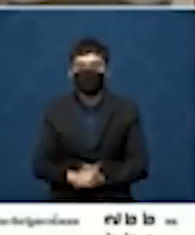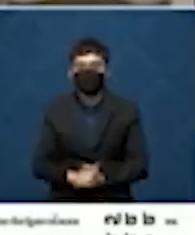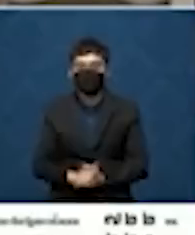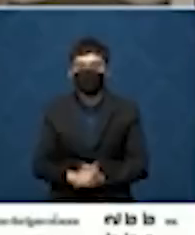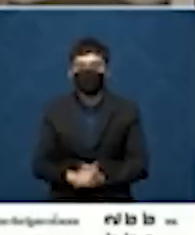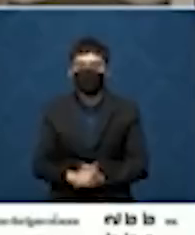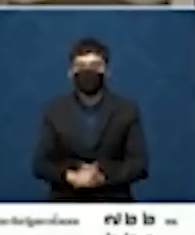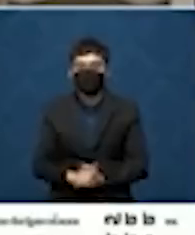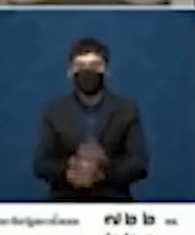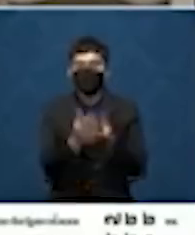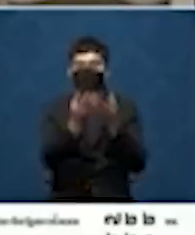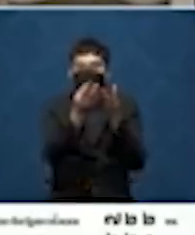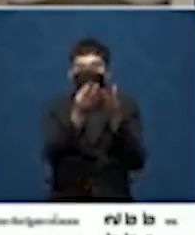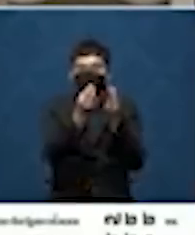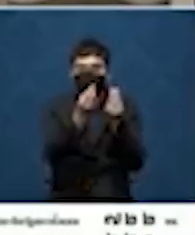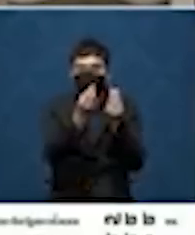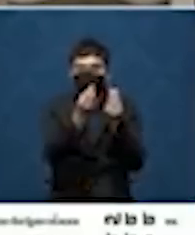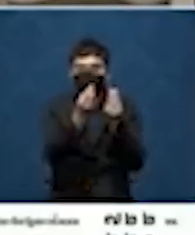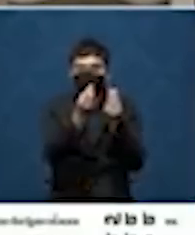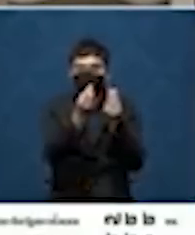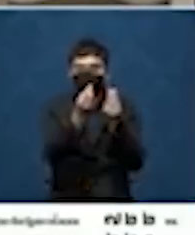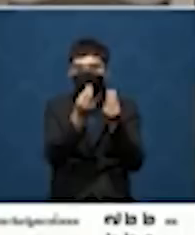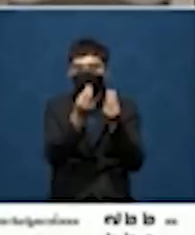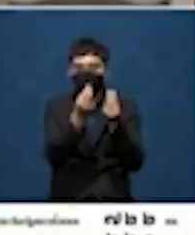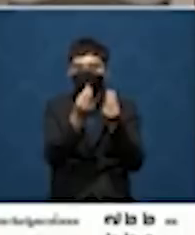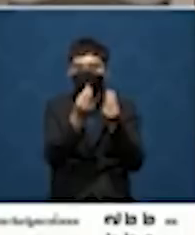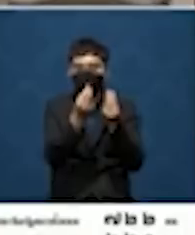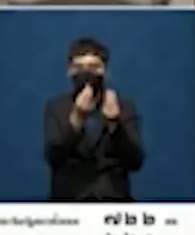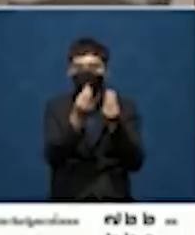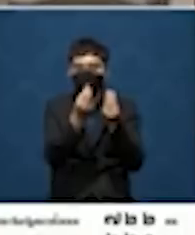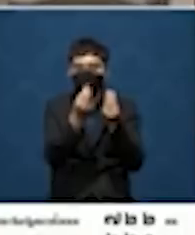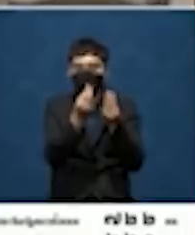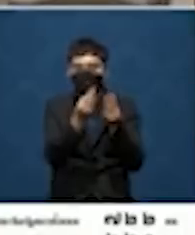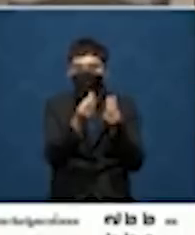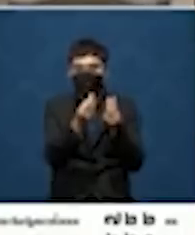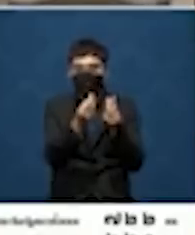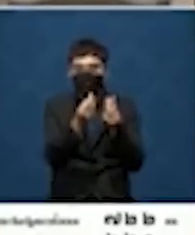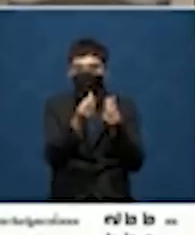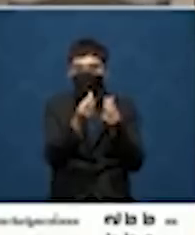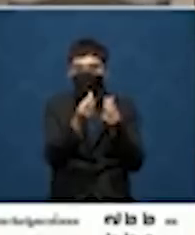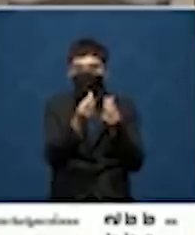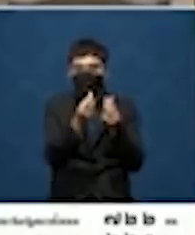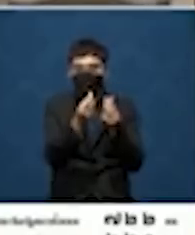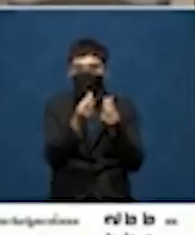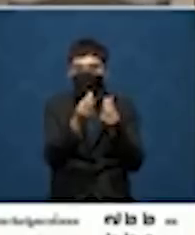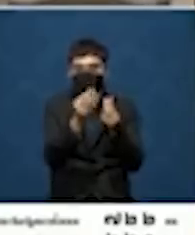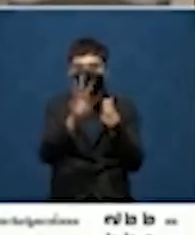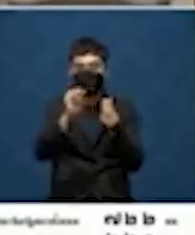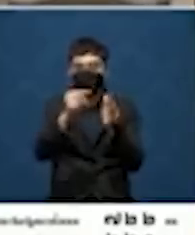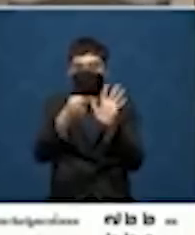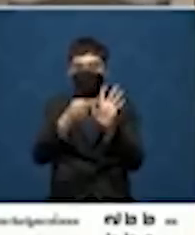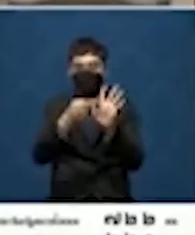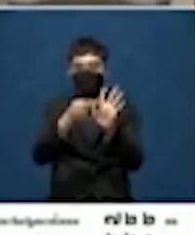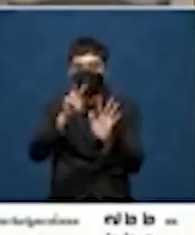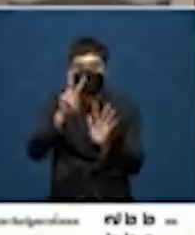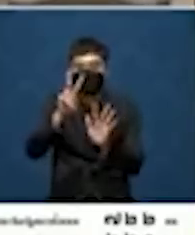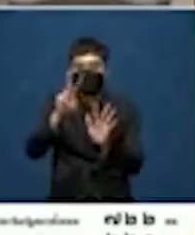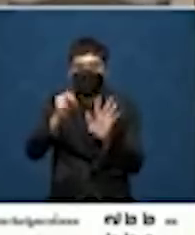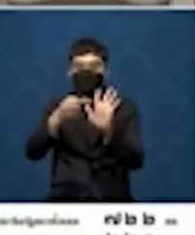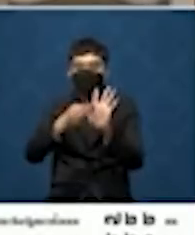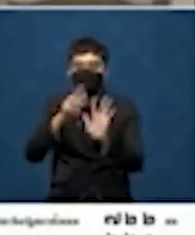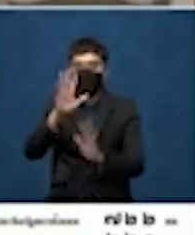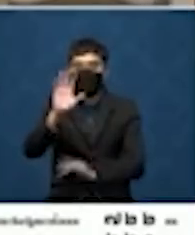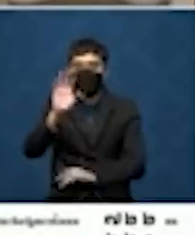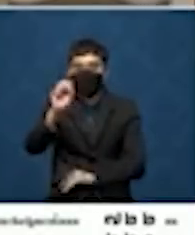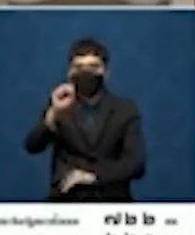สธไม่ได้ไปรู้จักเรื่องธุรกิจอะไรของเขาเลยว่าเขาทำธุรกิจอะไรแต่รู้จักกันนะรู้จักแต่ไม่ได้ไปเป็นหุ้นส่วน